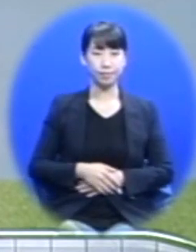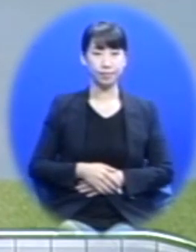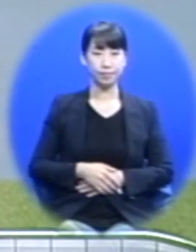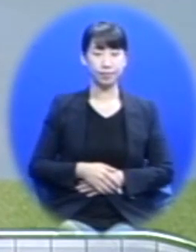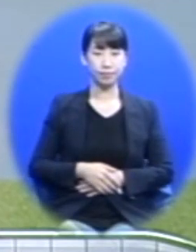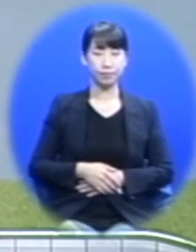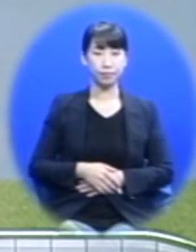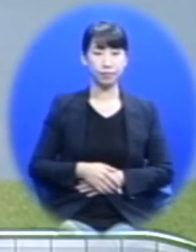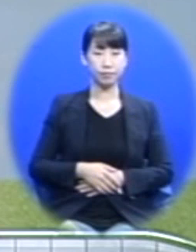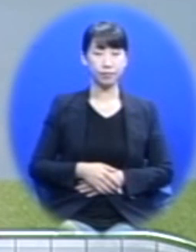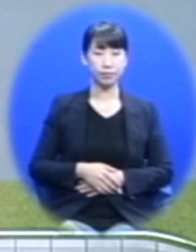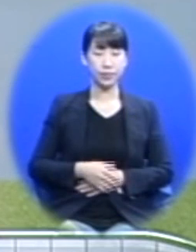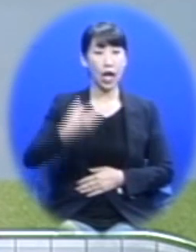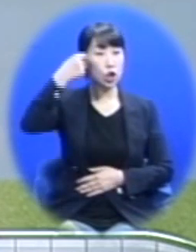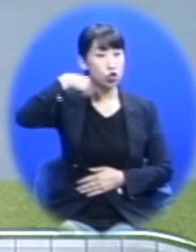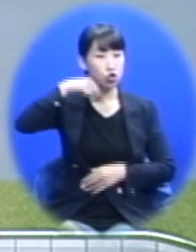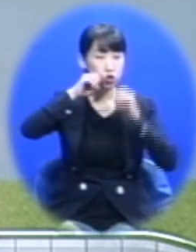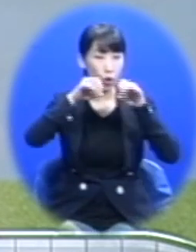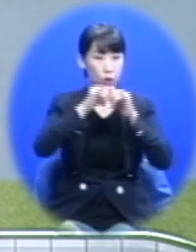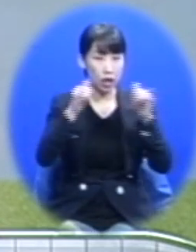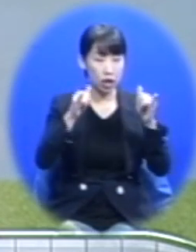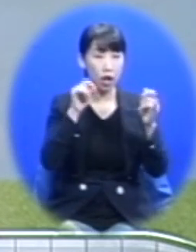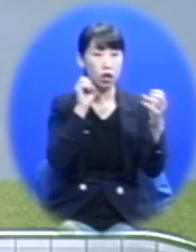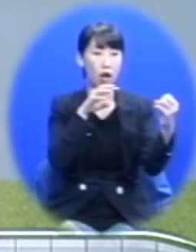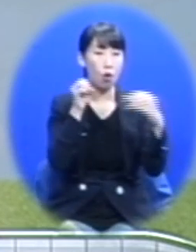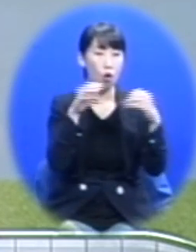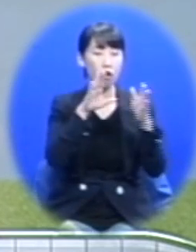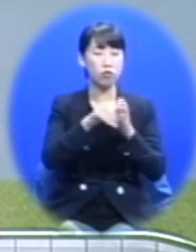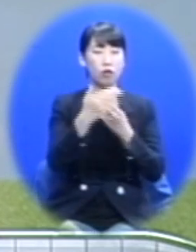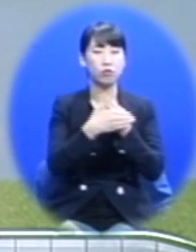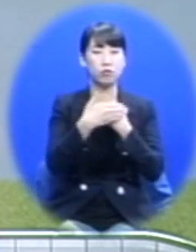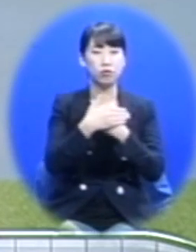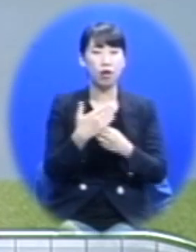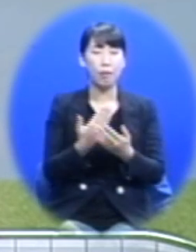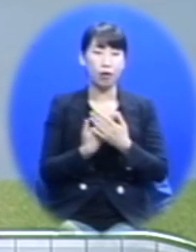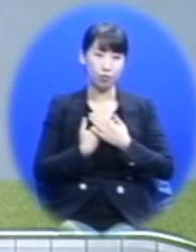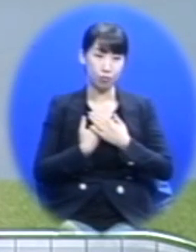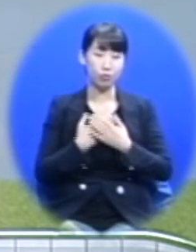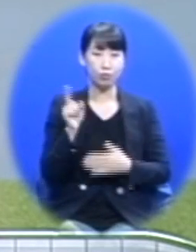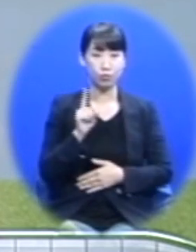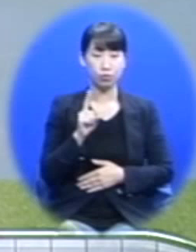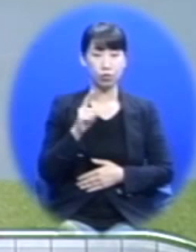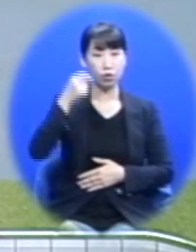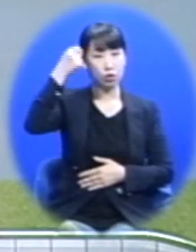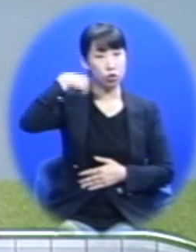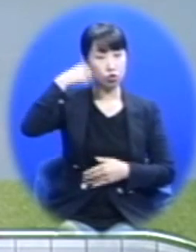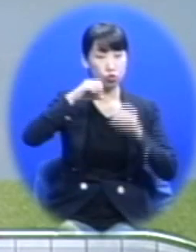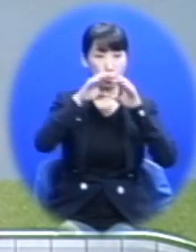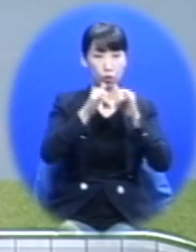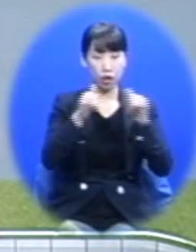중국 선교사님 한 분과 대화를 나누면서 은혜를 받았습니다. 그 선교사님은 중국에 가서 사역하는